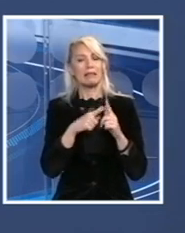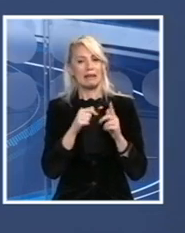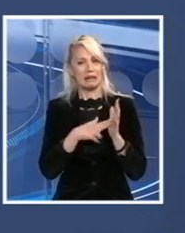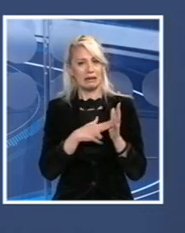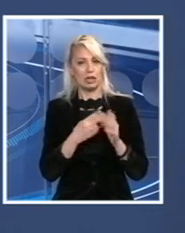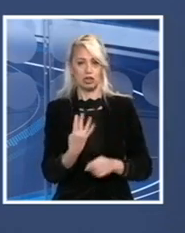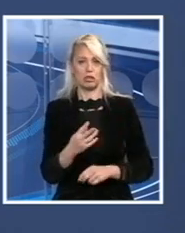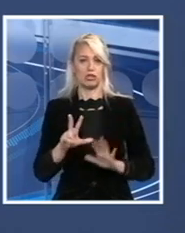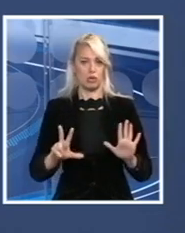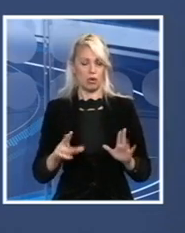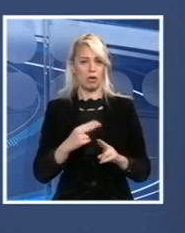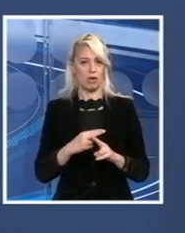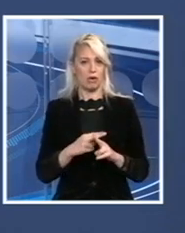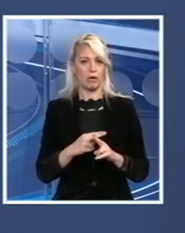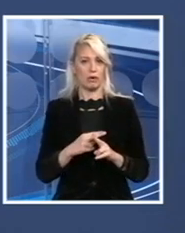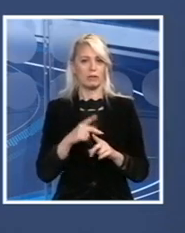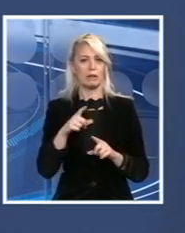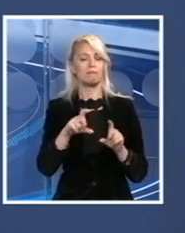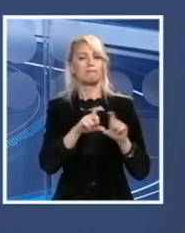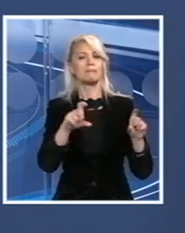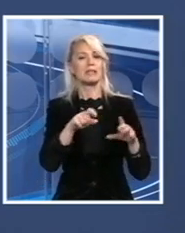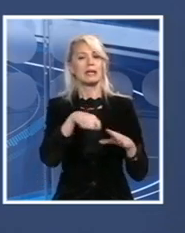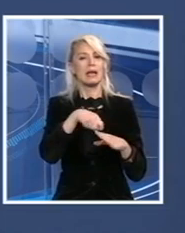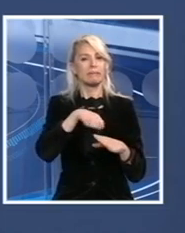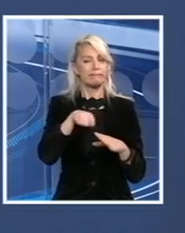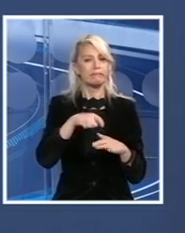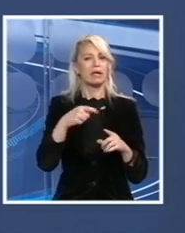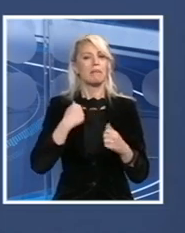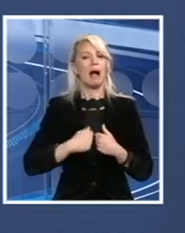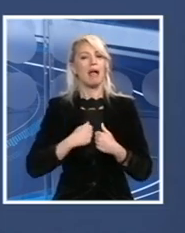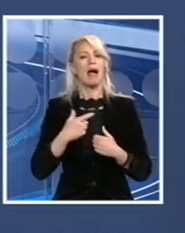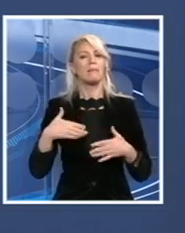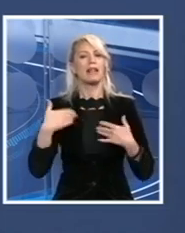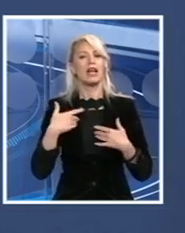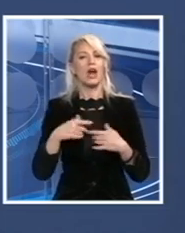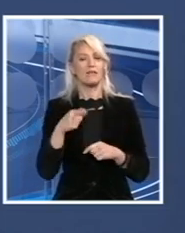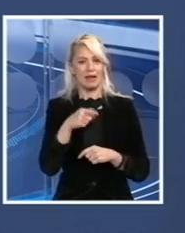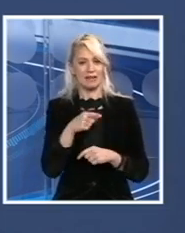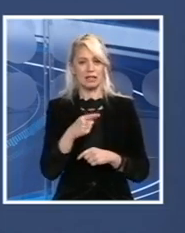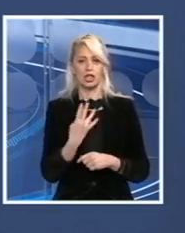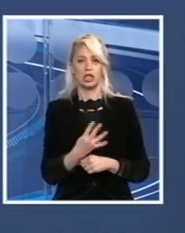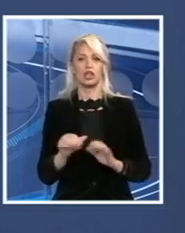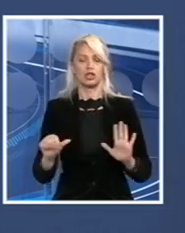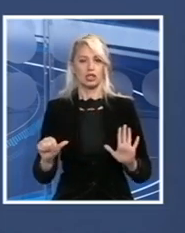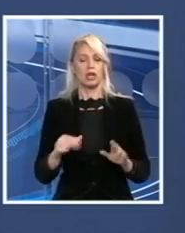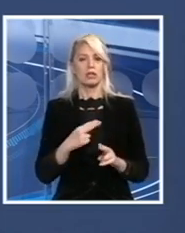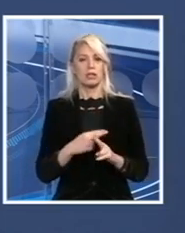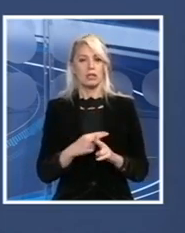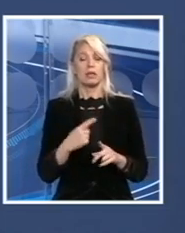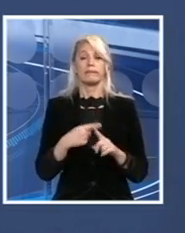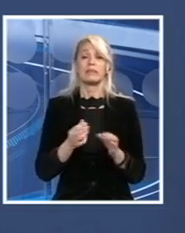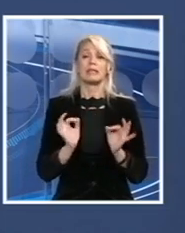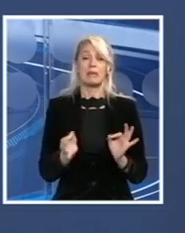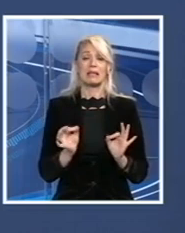48, Institut za rehabilitaciju Selters Banja Mladenovac, 46, Specijalna